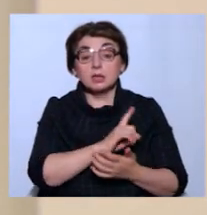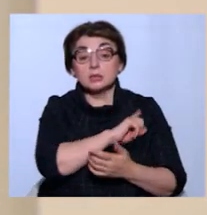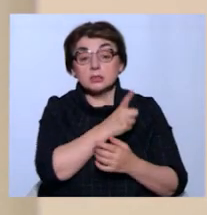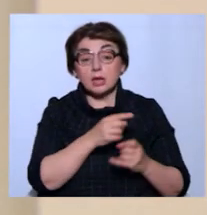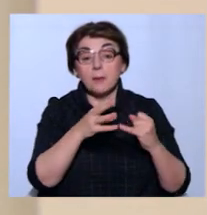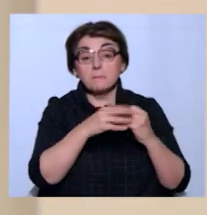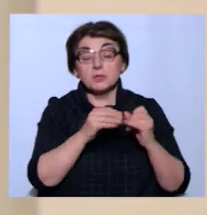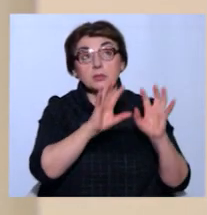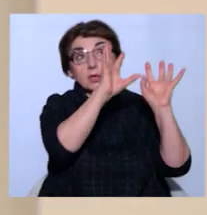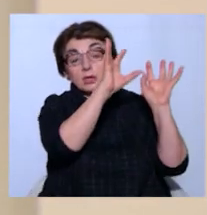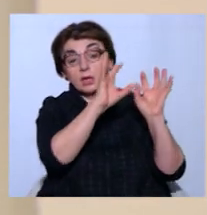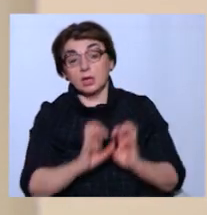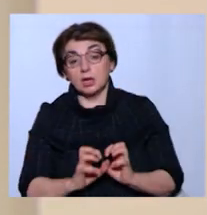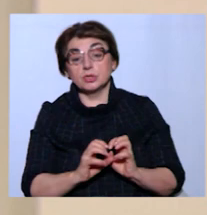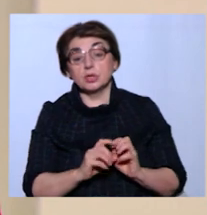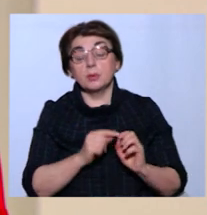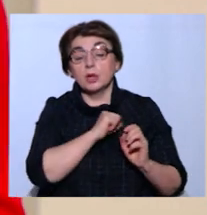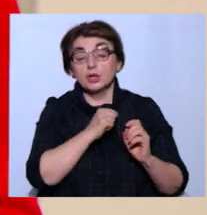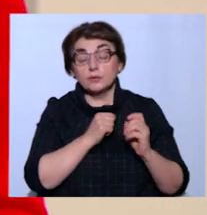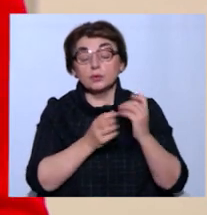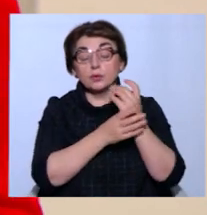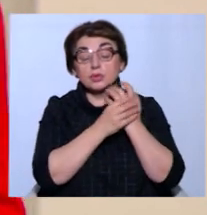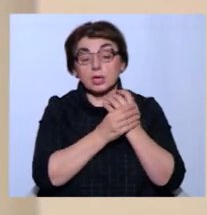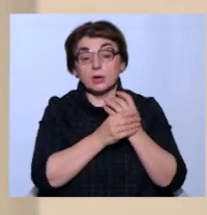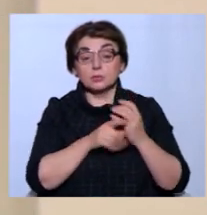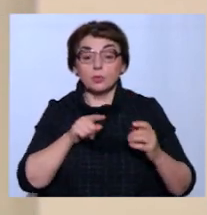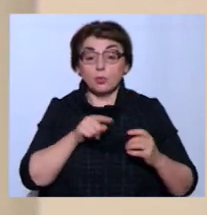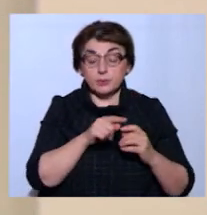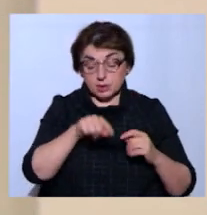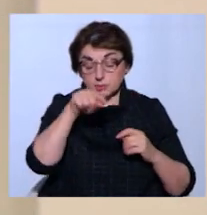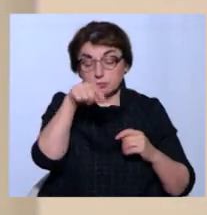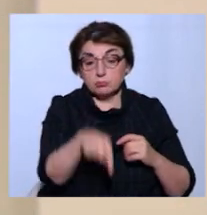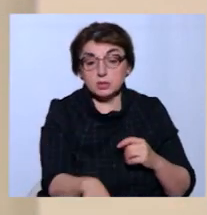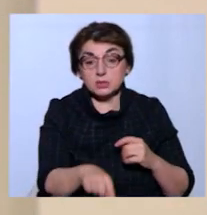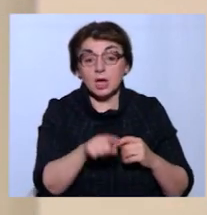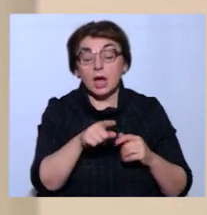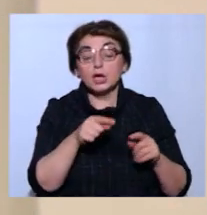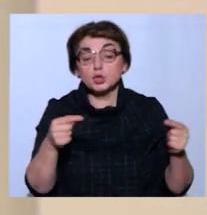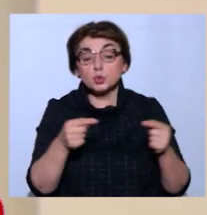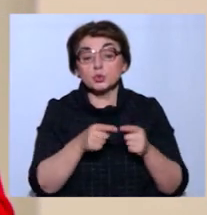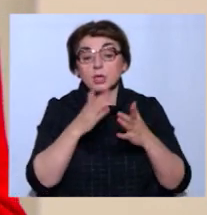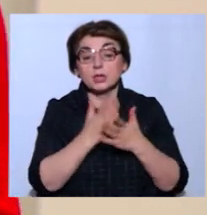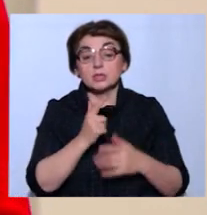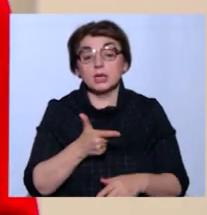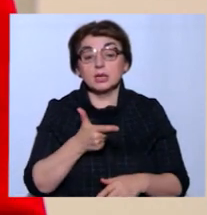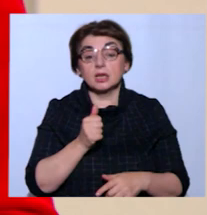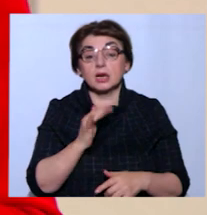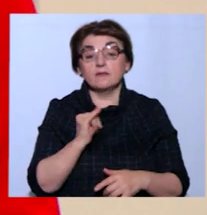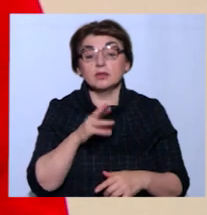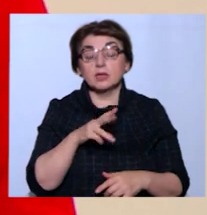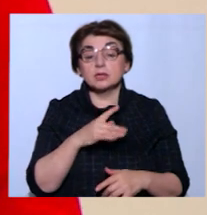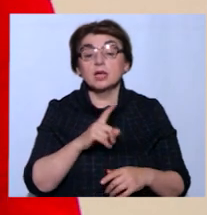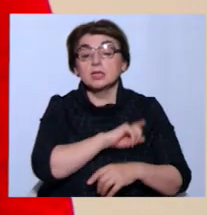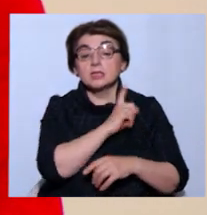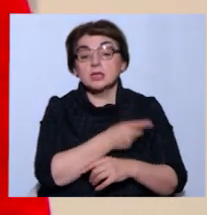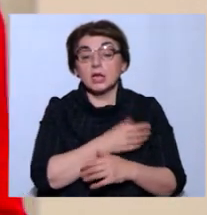მიწისაკენ ექაჩება, უბიძგებს სხეულს ჩამოვარდნას და ეს არის სწორედ გრავიტაცია. ესე იგი ძალას,